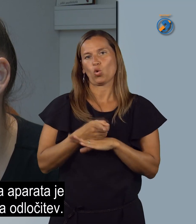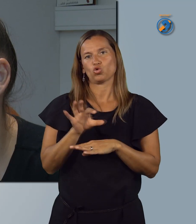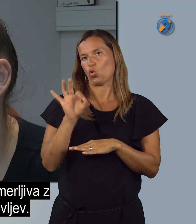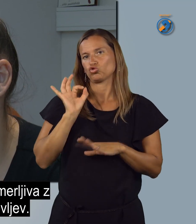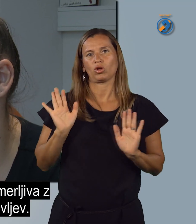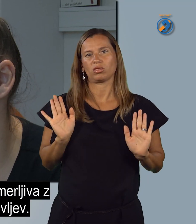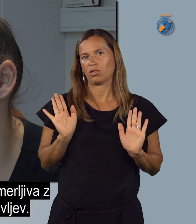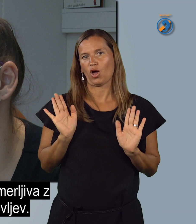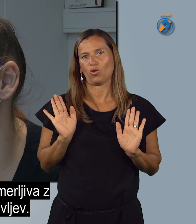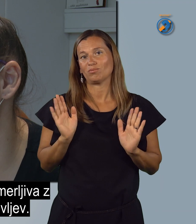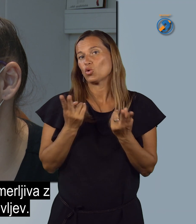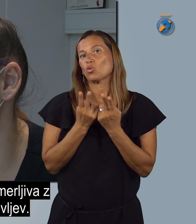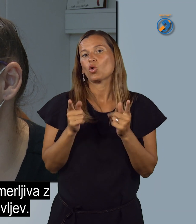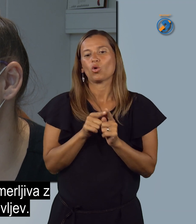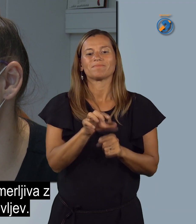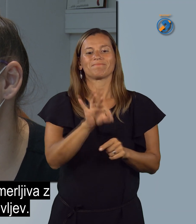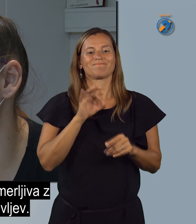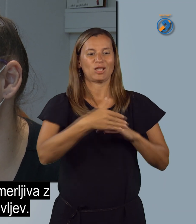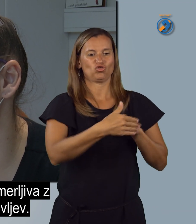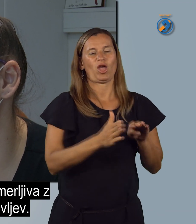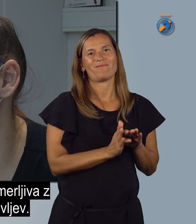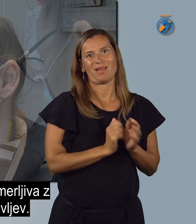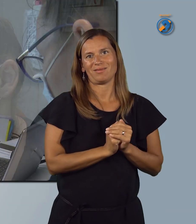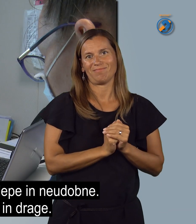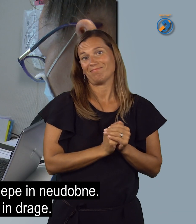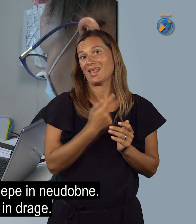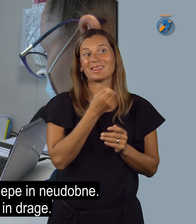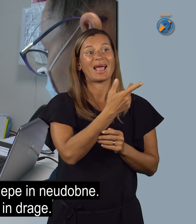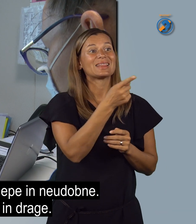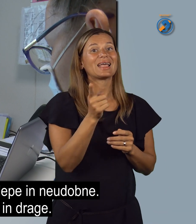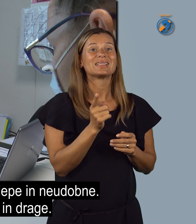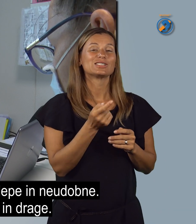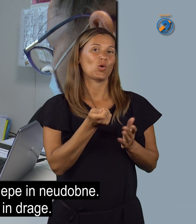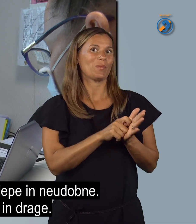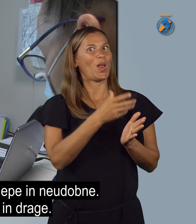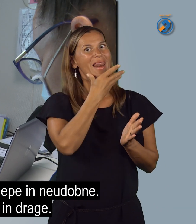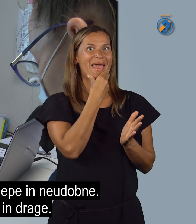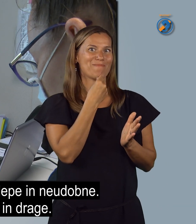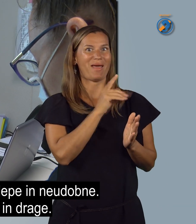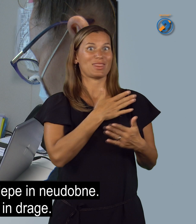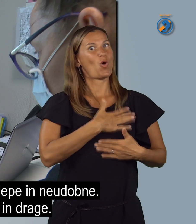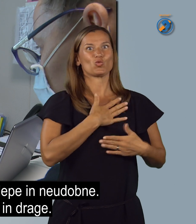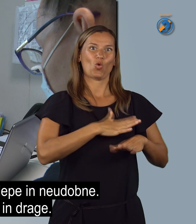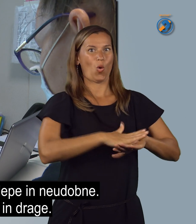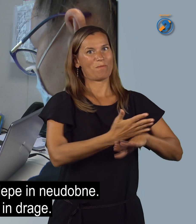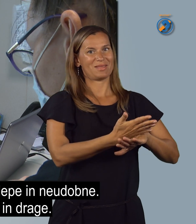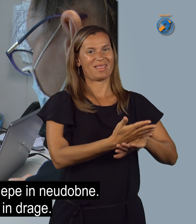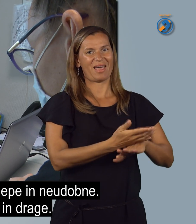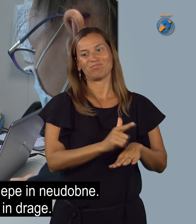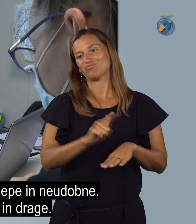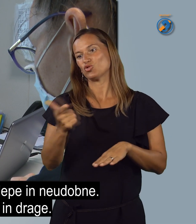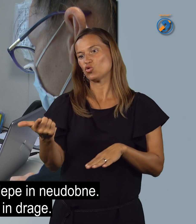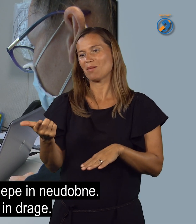odločitev, mogoče primerljiva z izbiro čevljev. Nekateri si kupujejo lepe in neudobne, nekateri